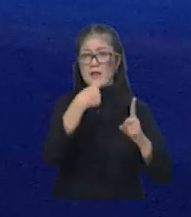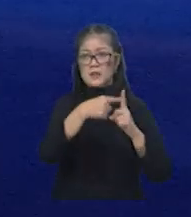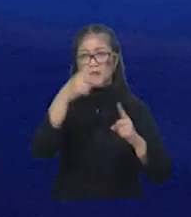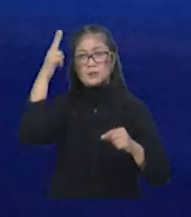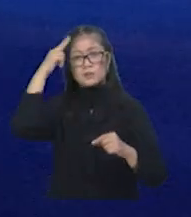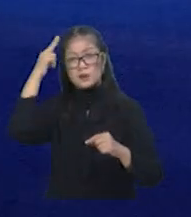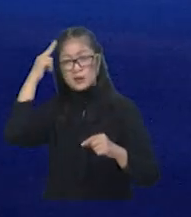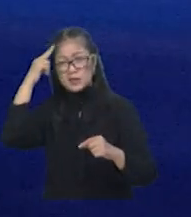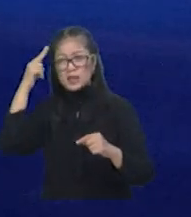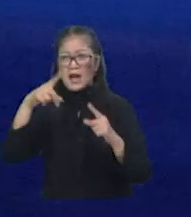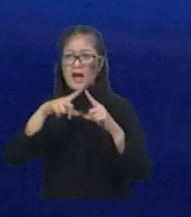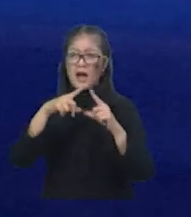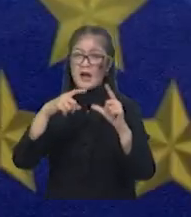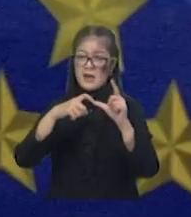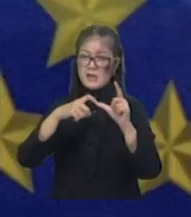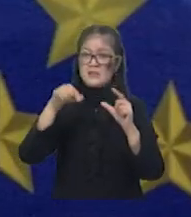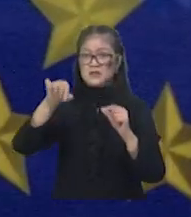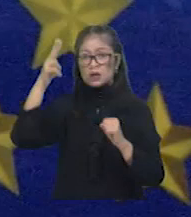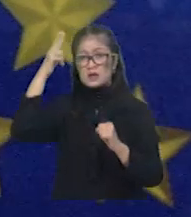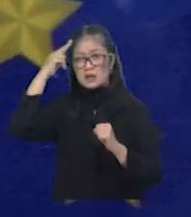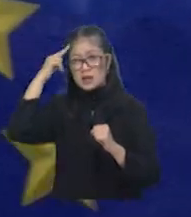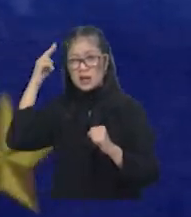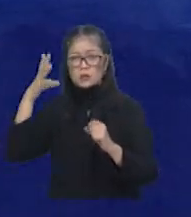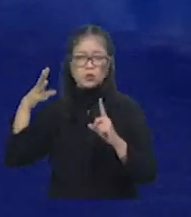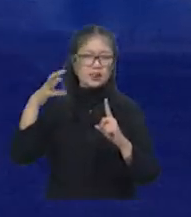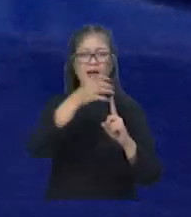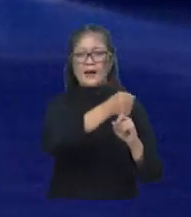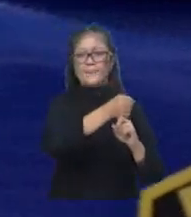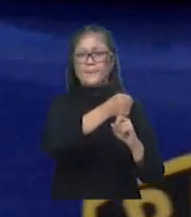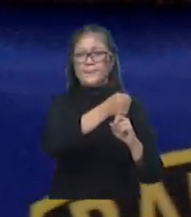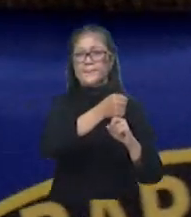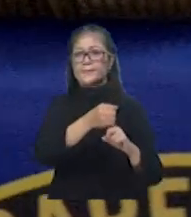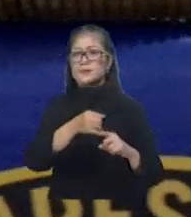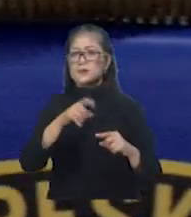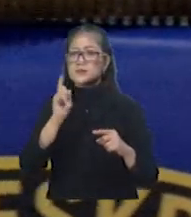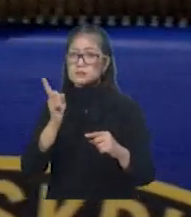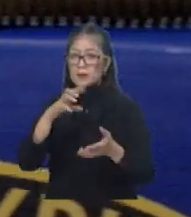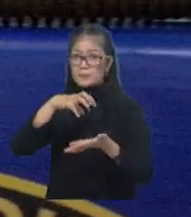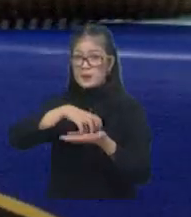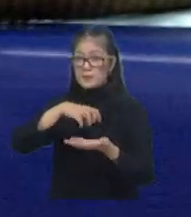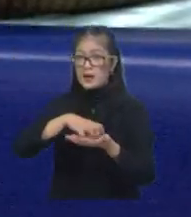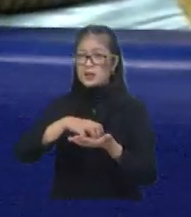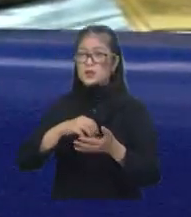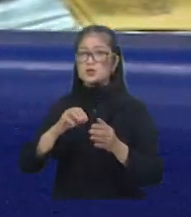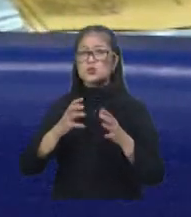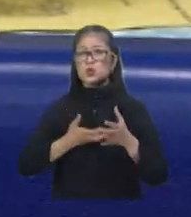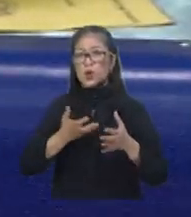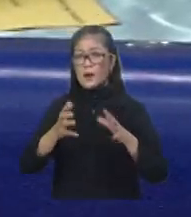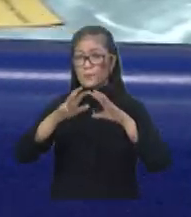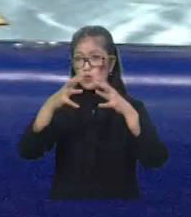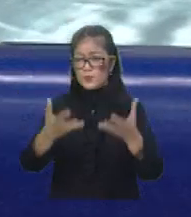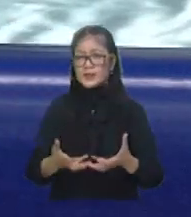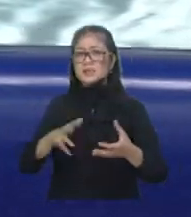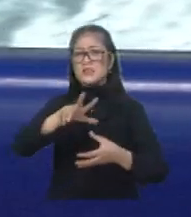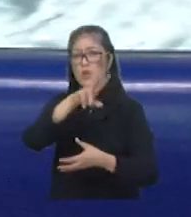AS selaku direktur berhasil ditangkap di Tipiter Bareskrim Polri di Sukabumi, Jawa Barat. Polisi juga